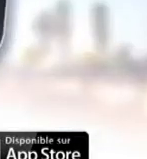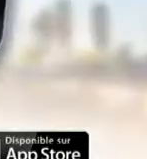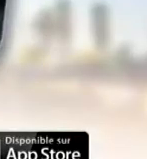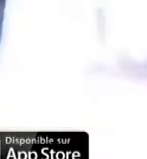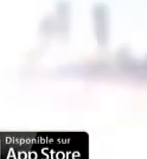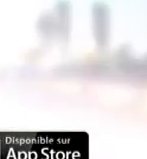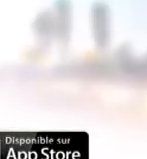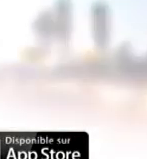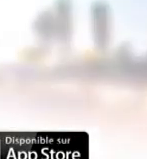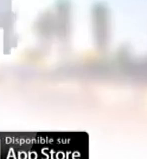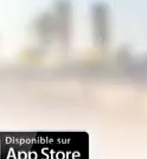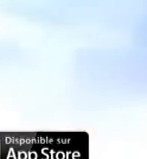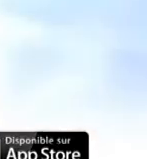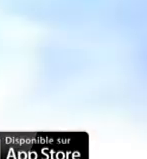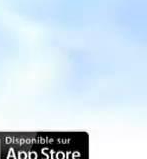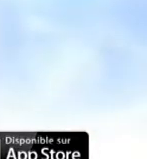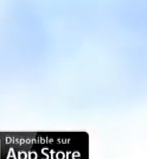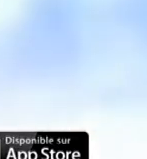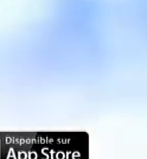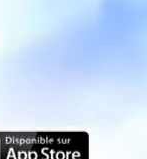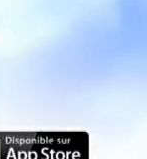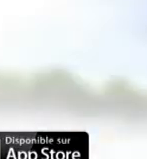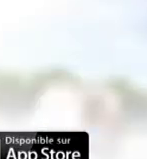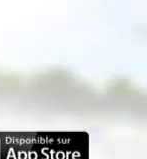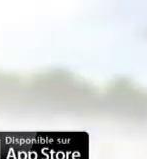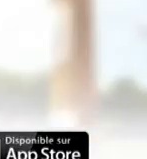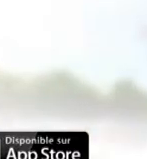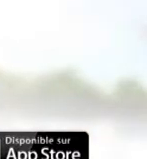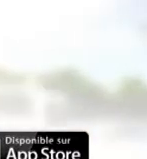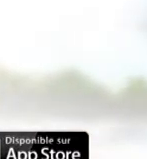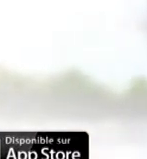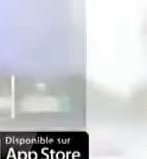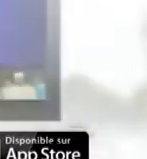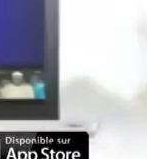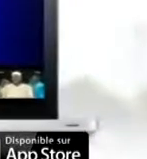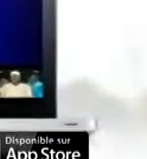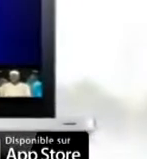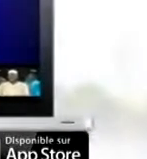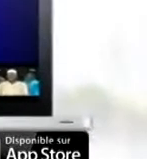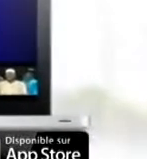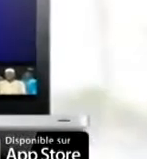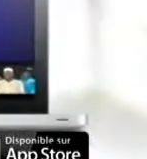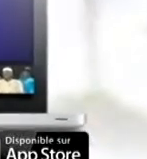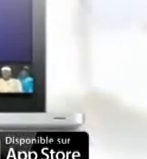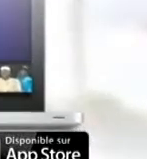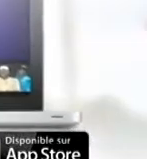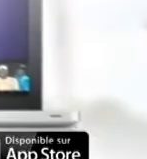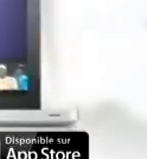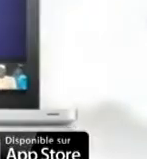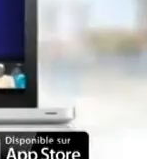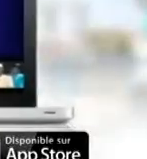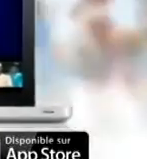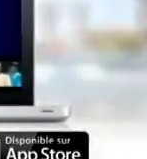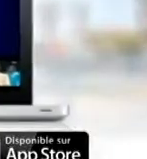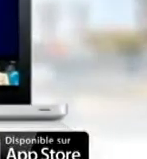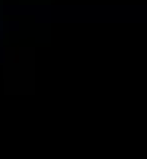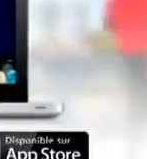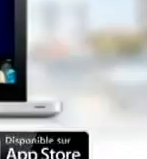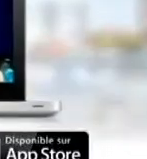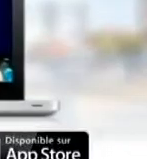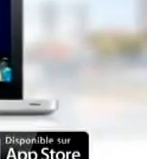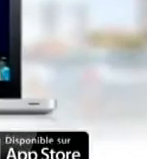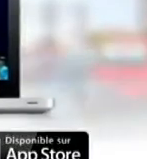les supports mille doses os iphone android et apple l'adedy vie sous vos yeux partout à côté